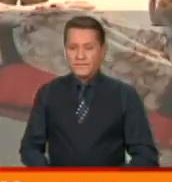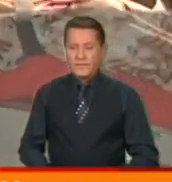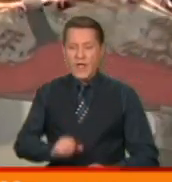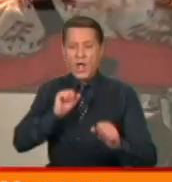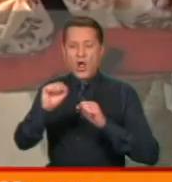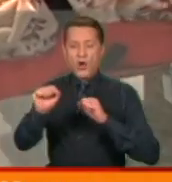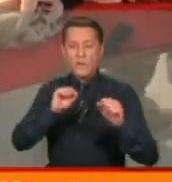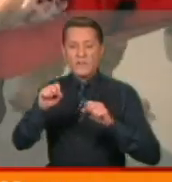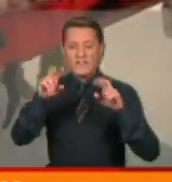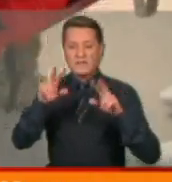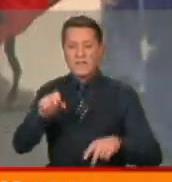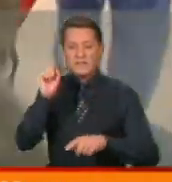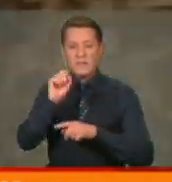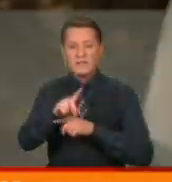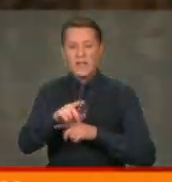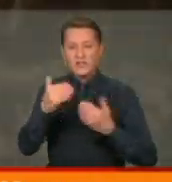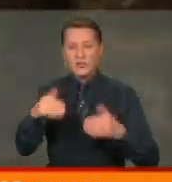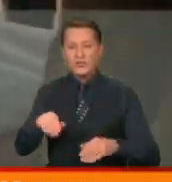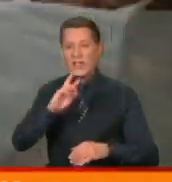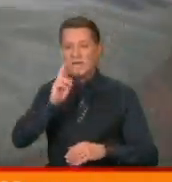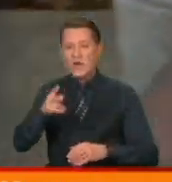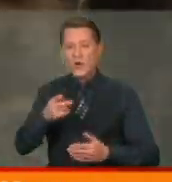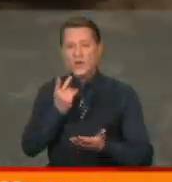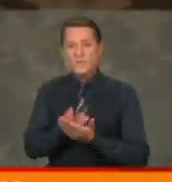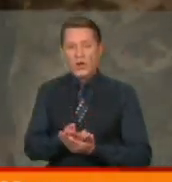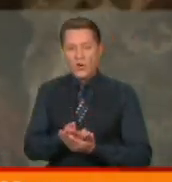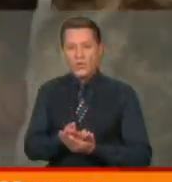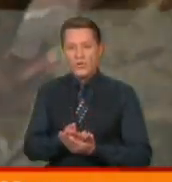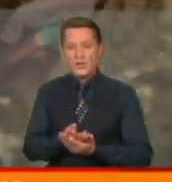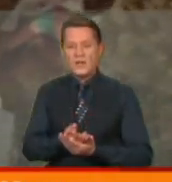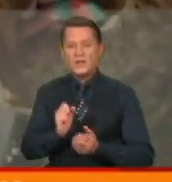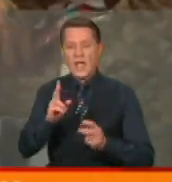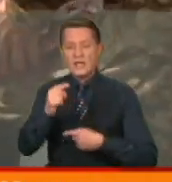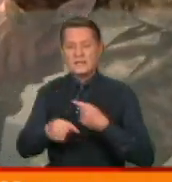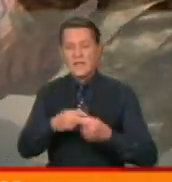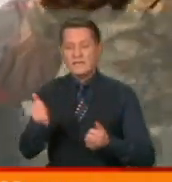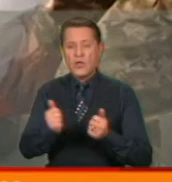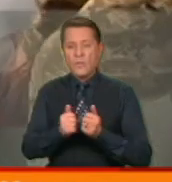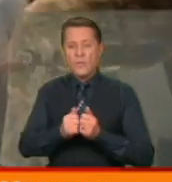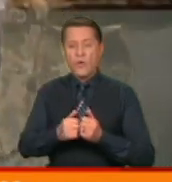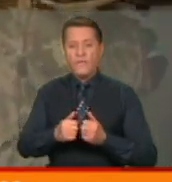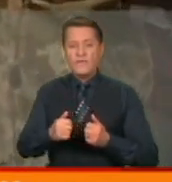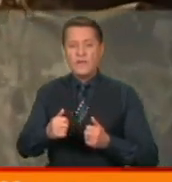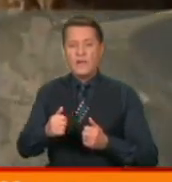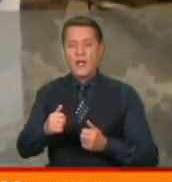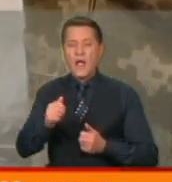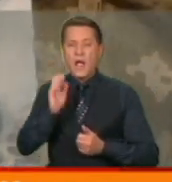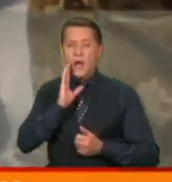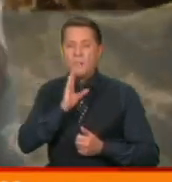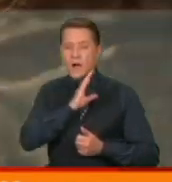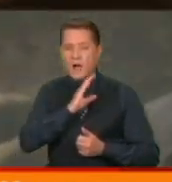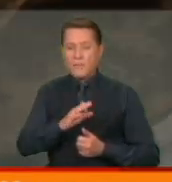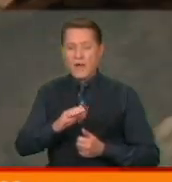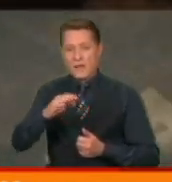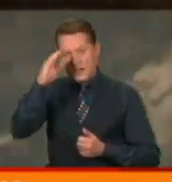Командир роти спецпризначення Олександр вже майже 2 роки прикутий до ліжка. Як завжди, поруч підполковник мама і полковник тато.